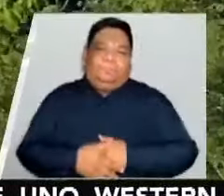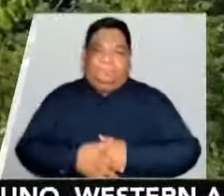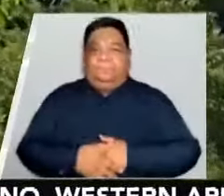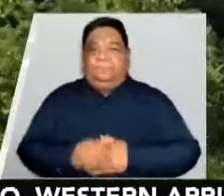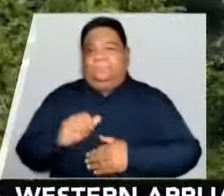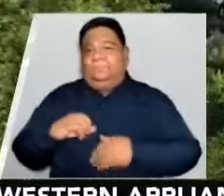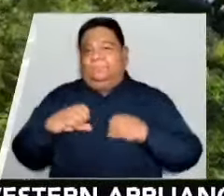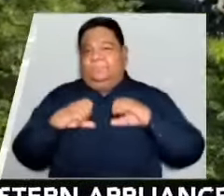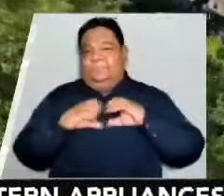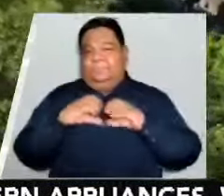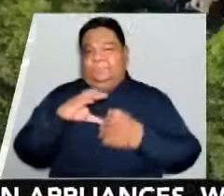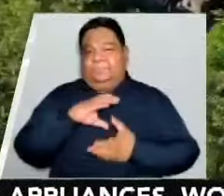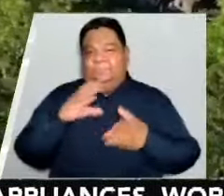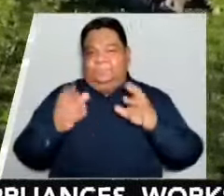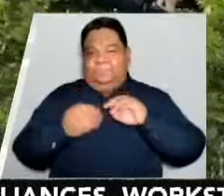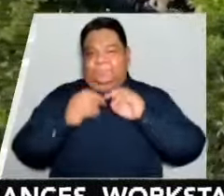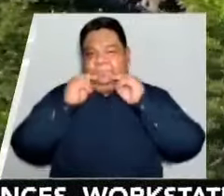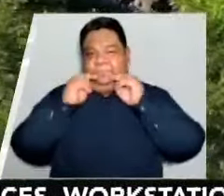GMA Integrated News.